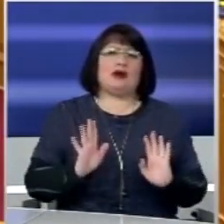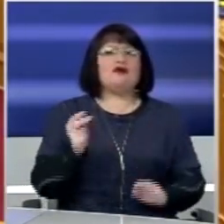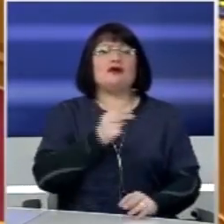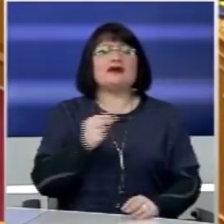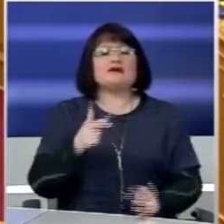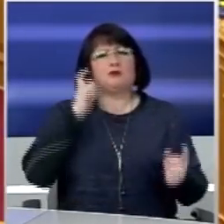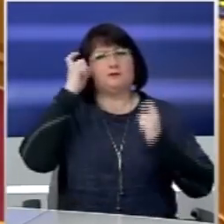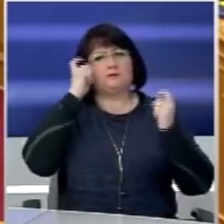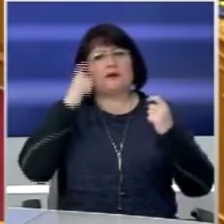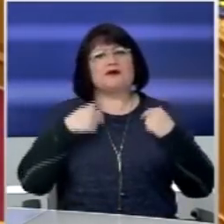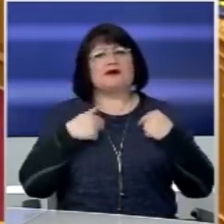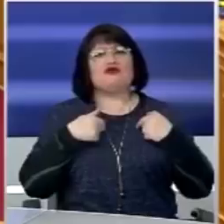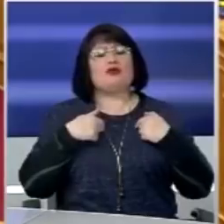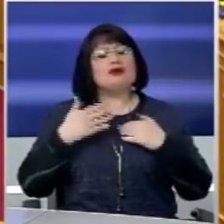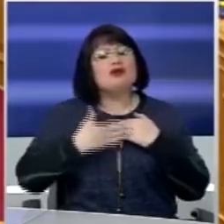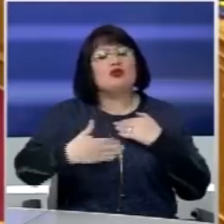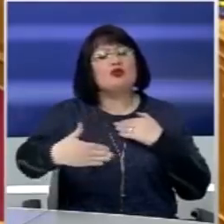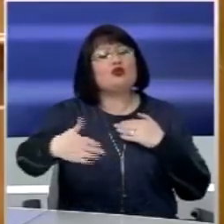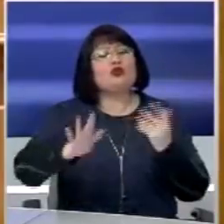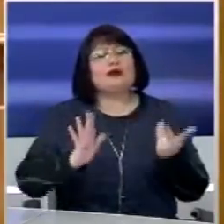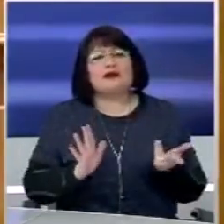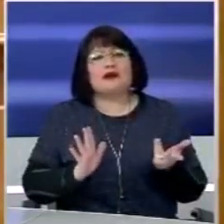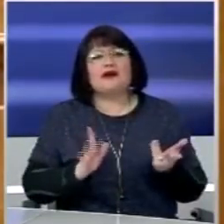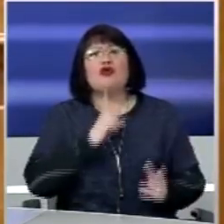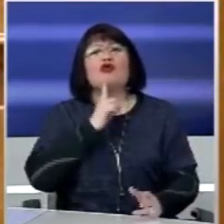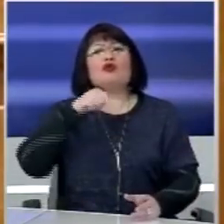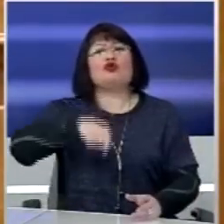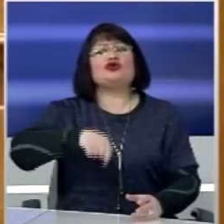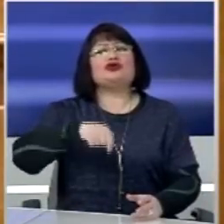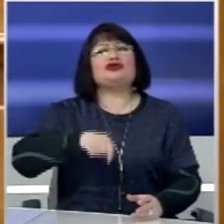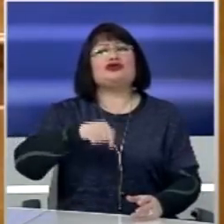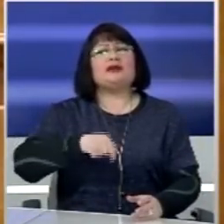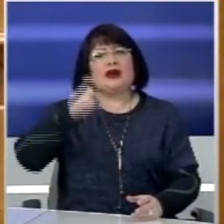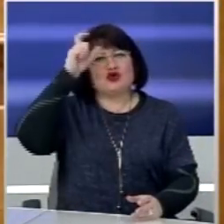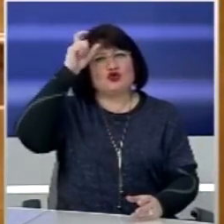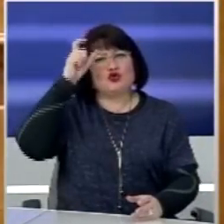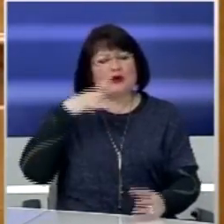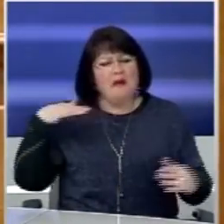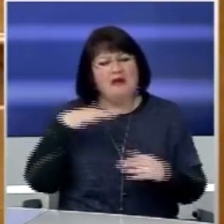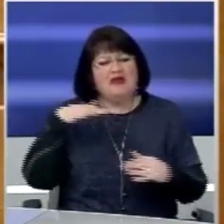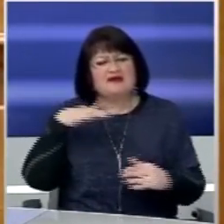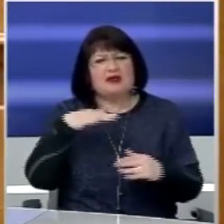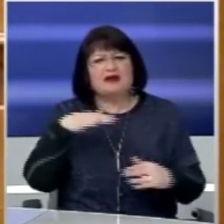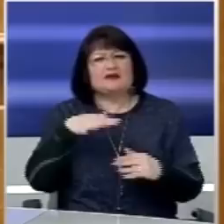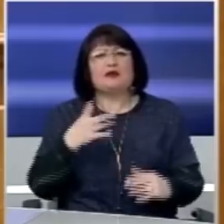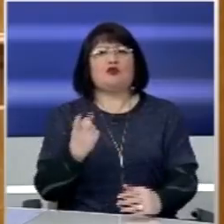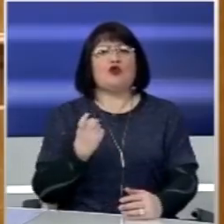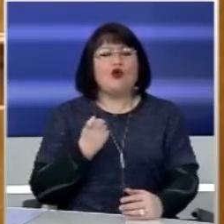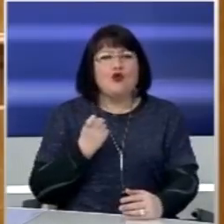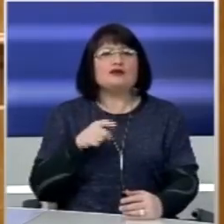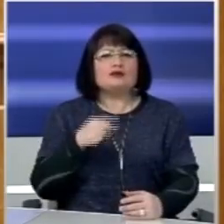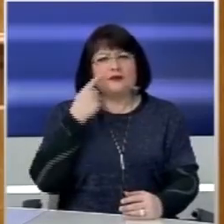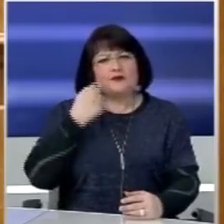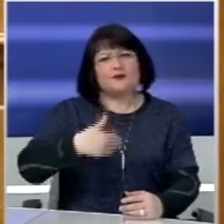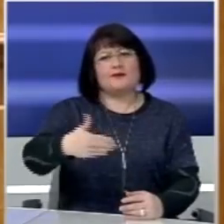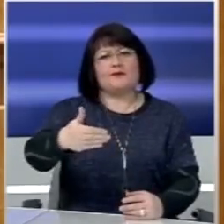παίρνουμε υπόψη μας την κάθε περίοδο, όπως σήμερα την κλιμάκωση της τουρκικής επιθετικότητας και τη